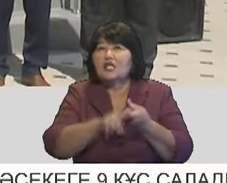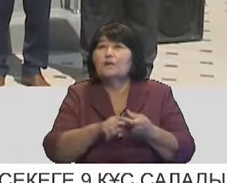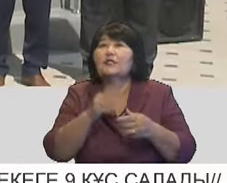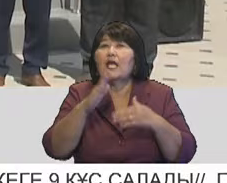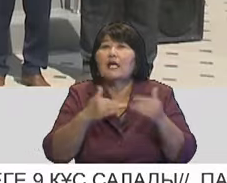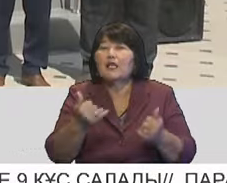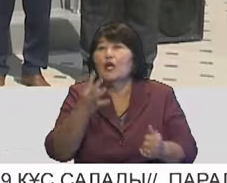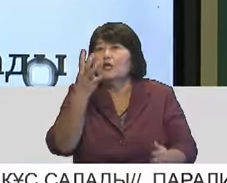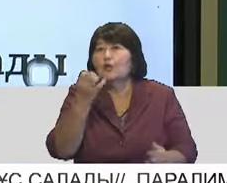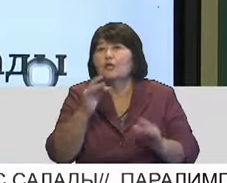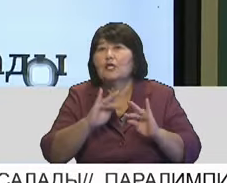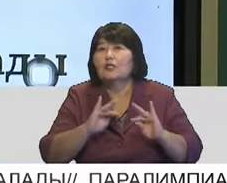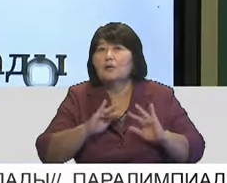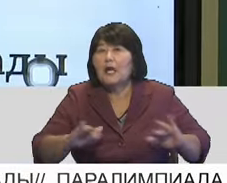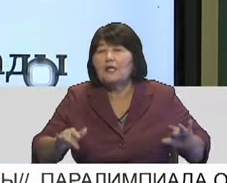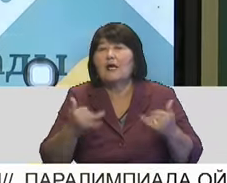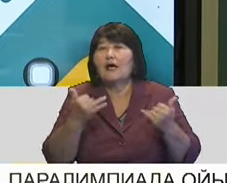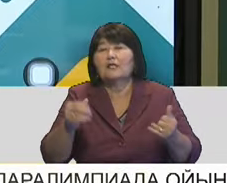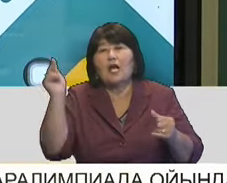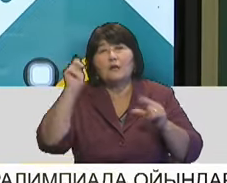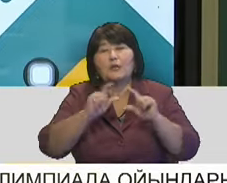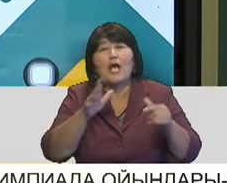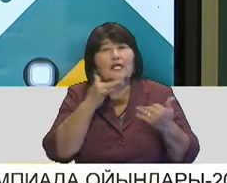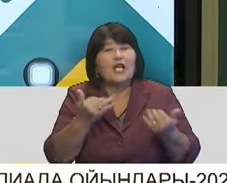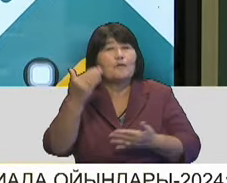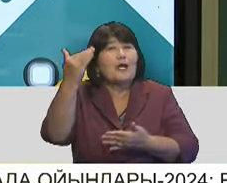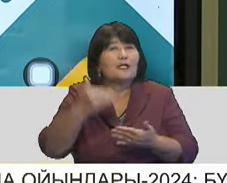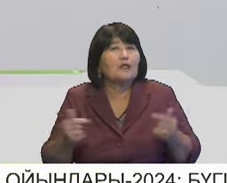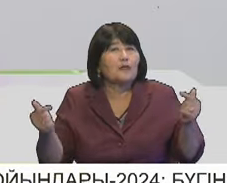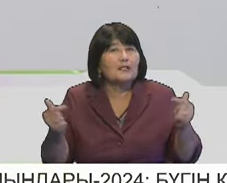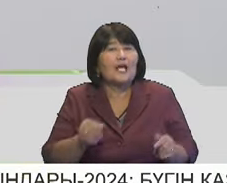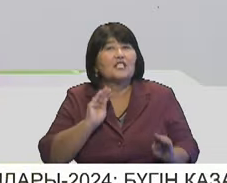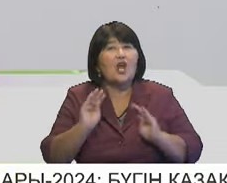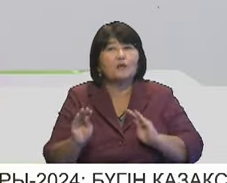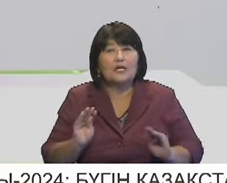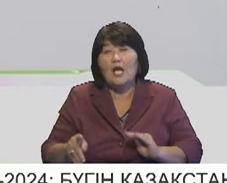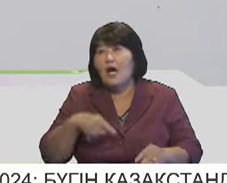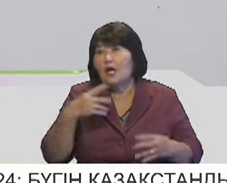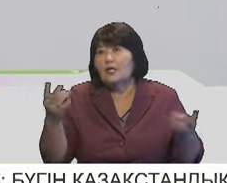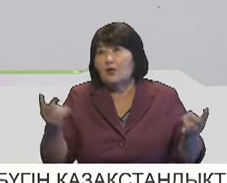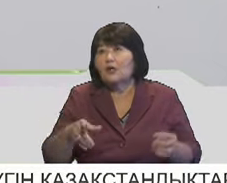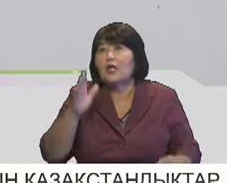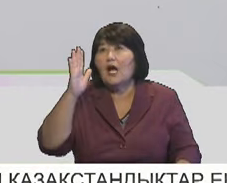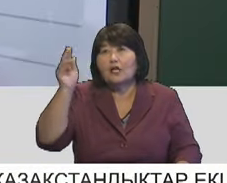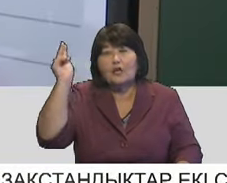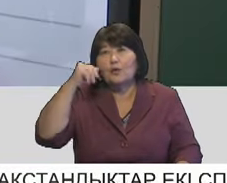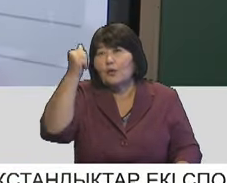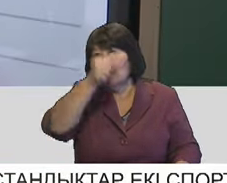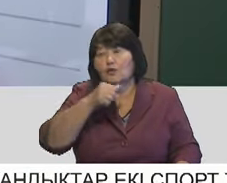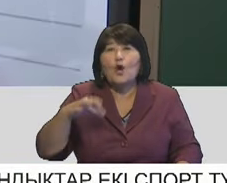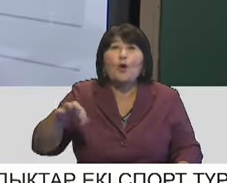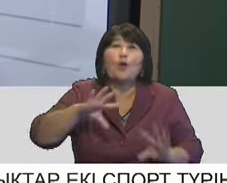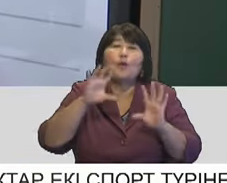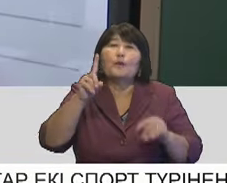салынған. 400 балаға лайықталған білім ордасы заман талаптарына сай жабдықталған. Айта кету керек, алдағы оқу жылында облыс